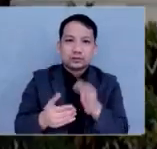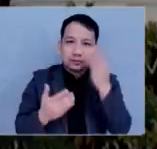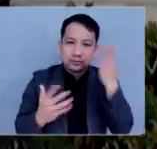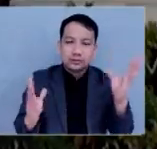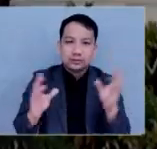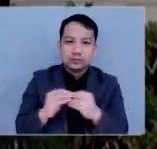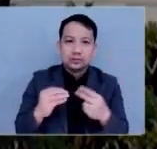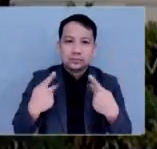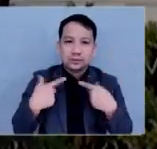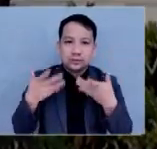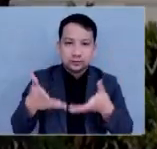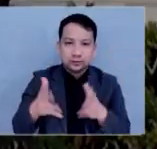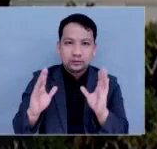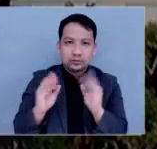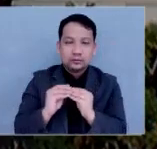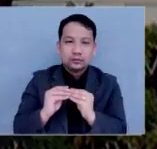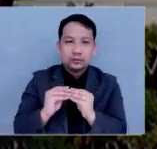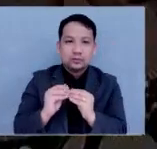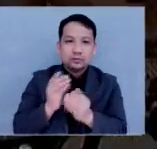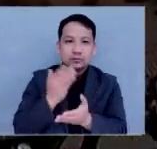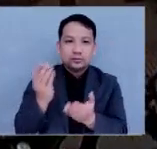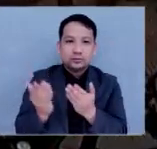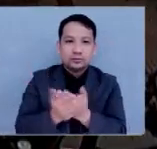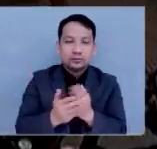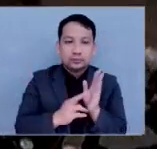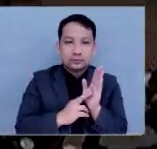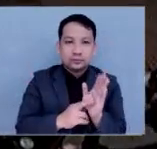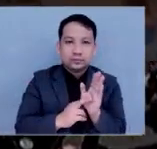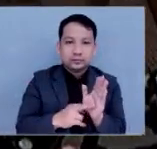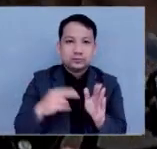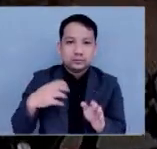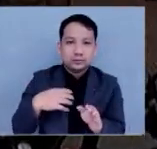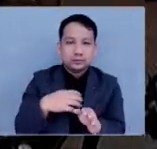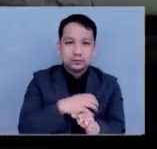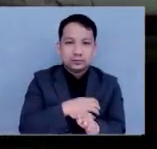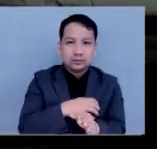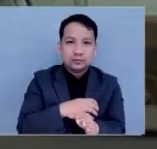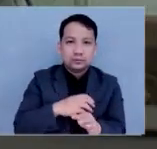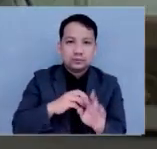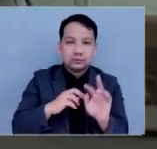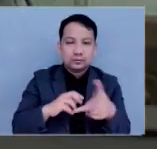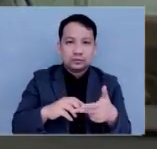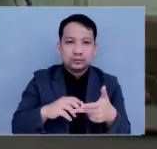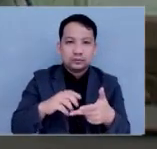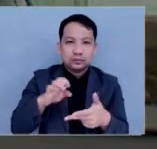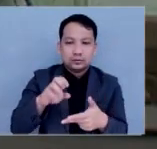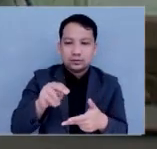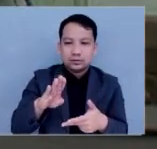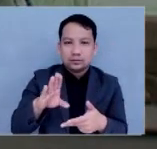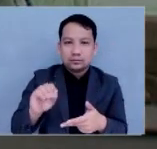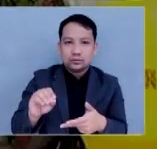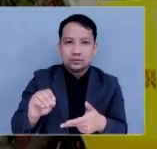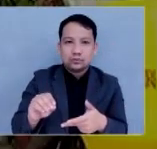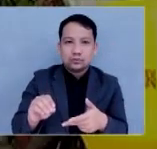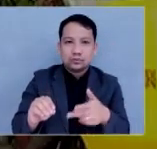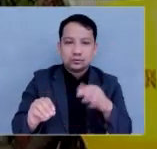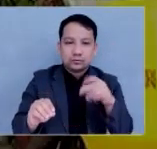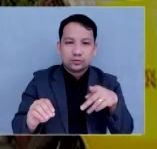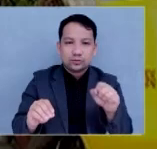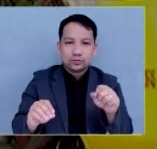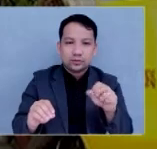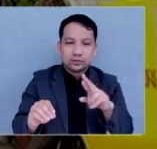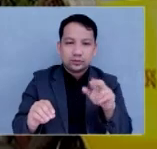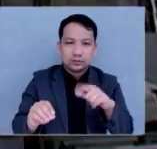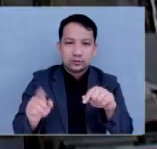na papayagan na nilang makaboto ng kinatawan sa kongreso ang 3 EMBO barangay ng COMEMBO, PEMBO at Rizal